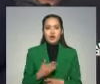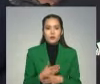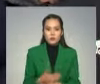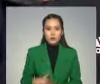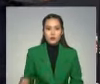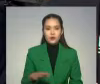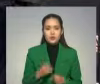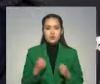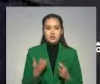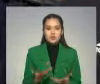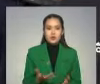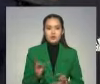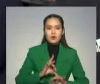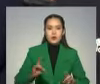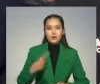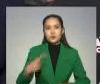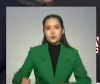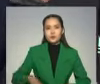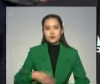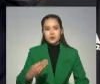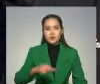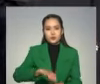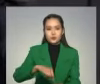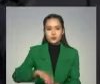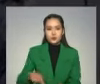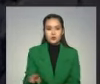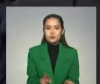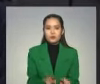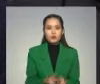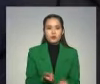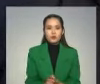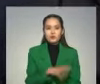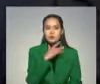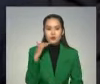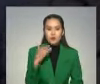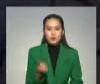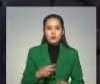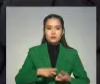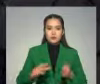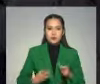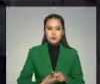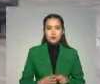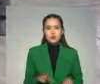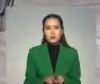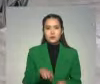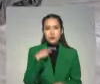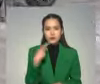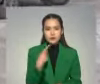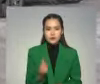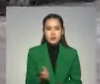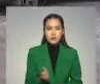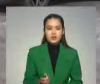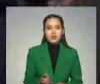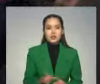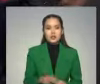она стоит в другой стране на учете. Там тоже очень много всяких подземных камней, как говорится. Ну, 4